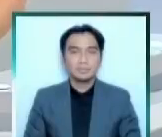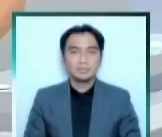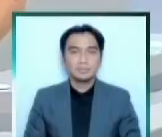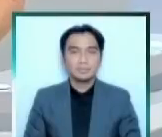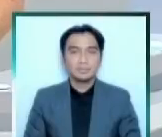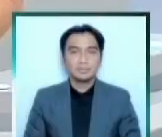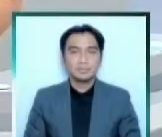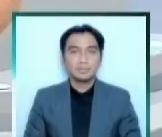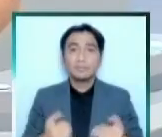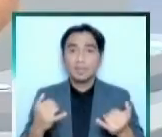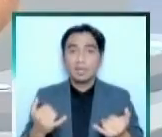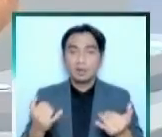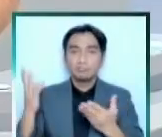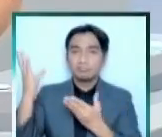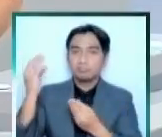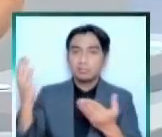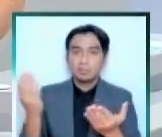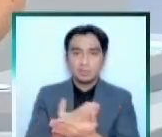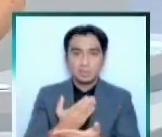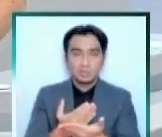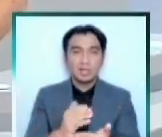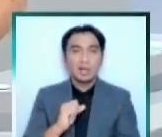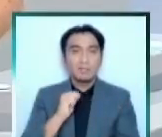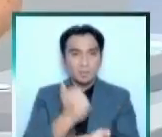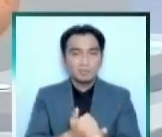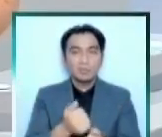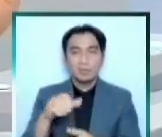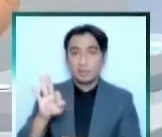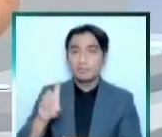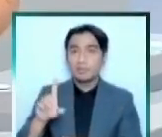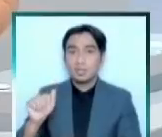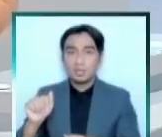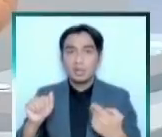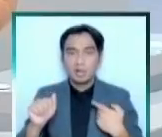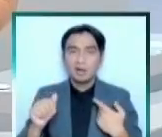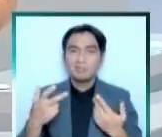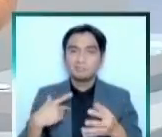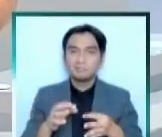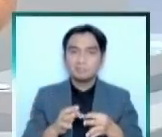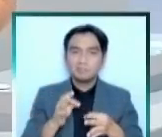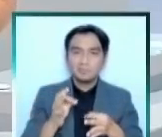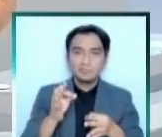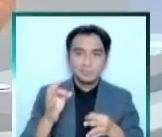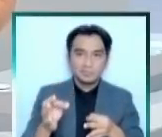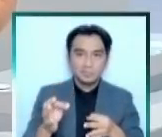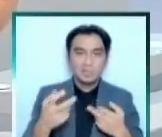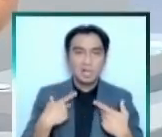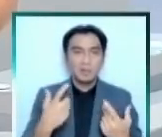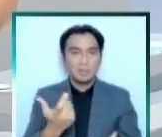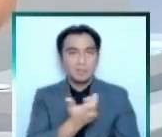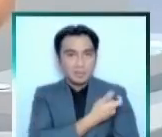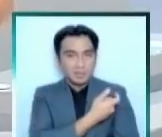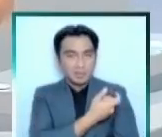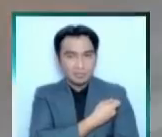Kapapasok lang pong balita, aprubado na ng Food and Drug Administration ang pagpapaikli ng Pagitan ng primary doses ng bakuna kontra COVID